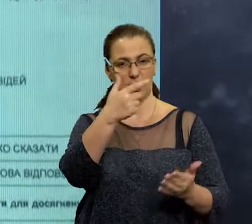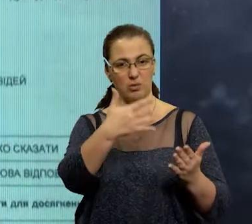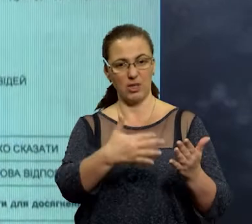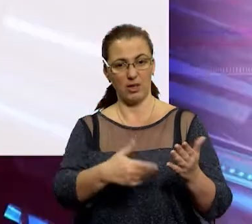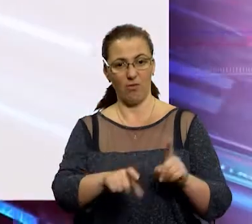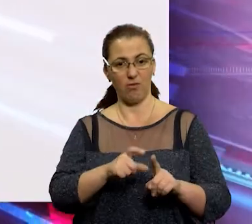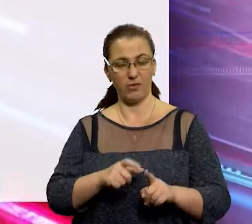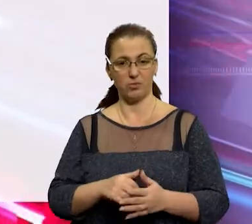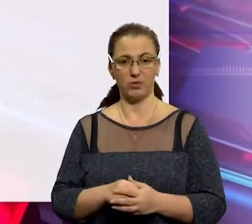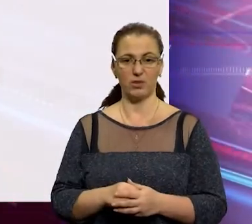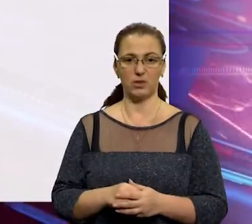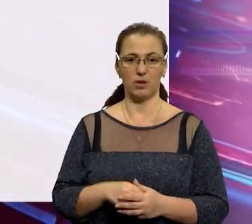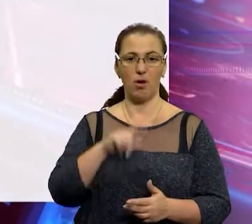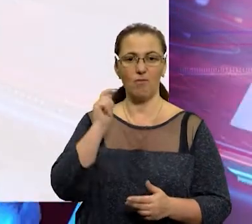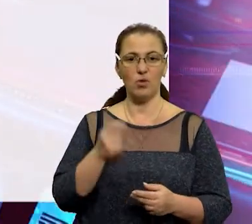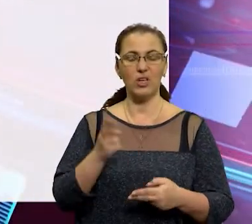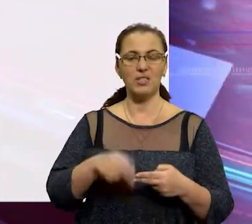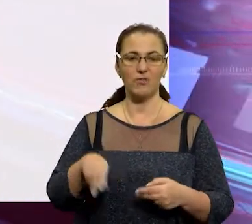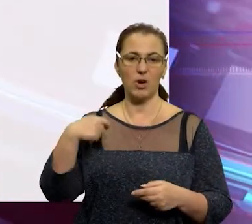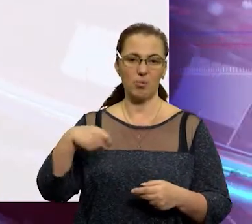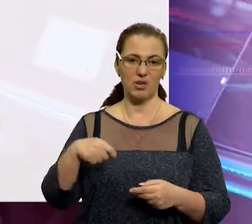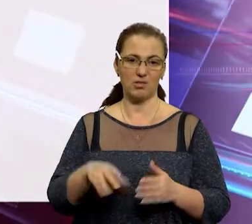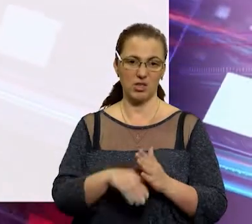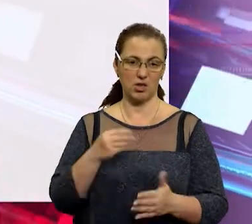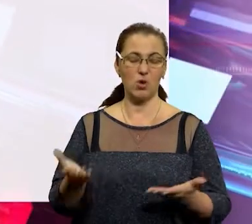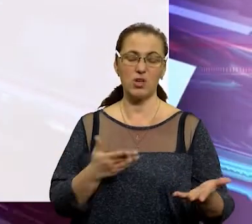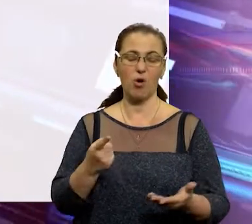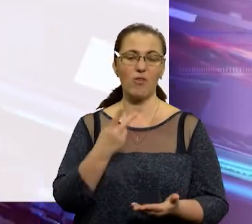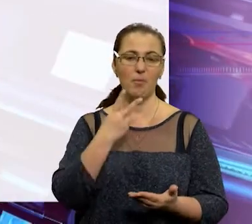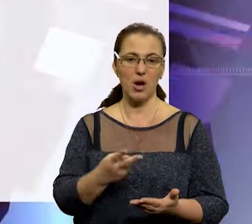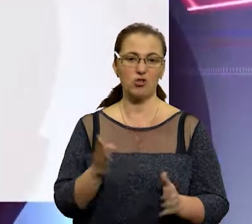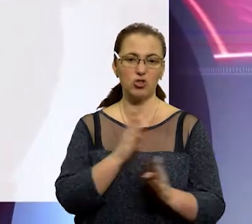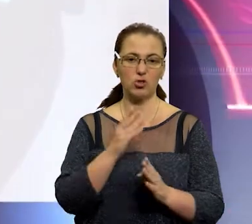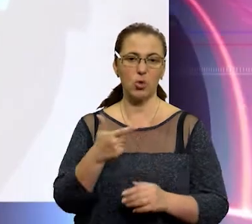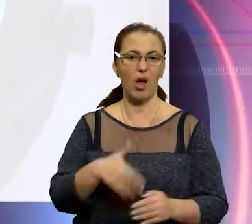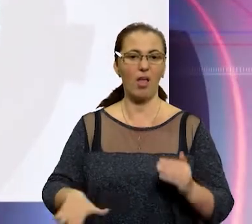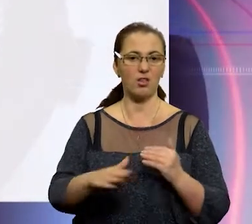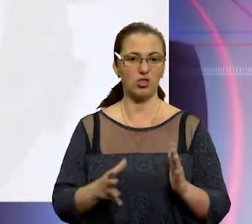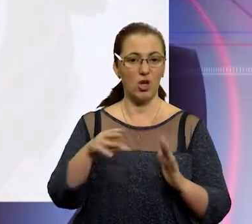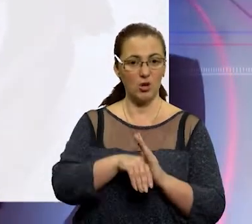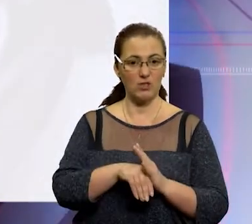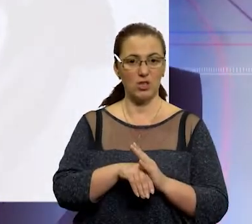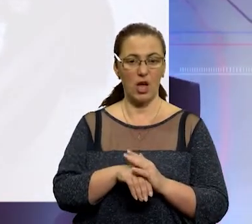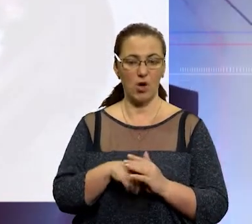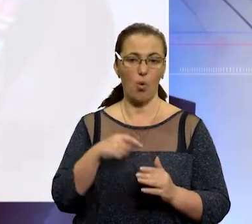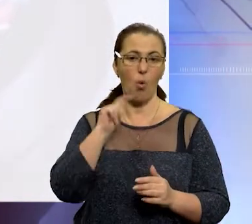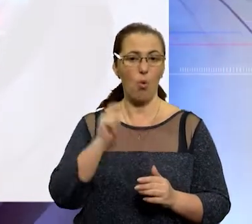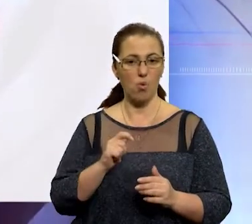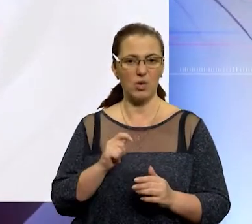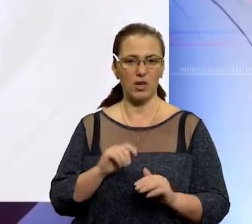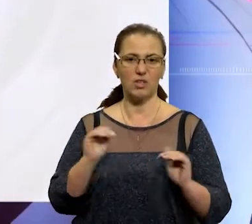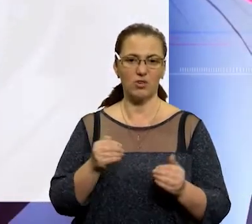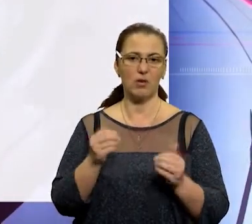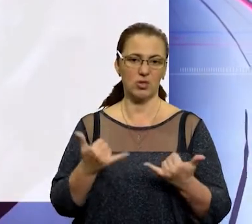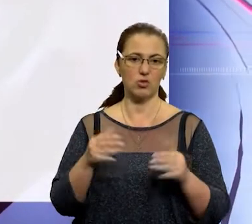варіанти відповіді. В Україні завершилися президентські вибори. Якою ви бачите долю Галичини? У складі унітарної України в рамках чинної